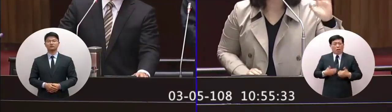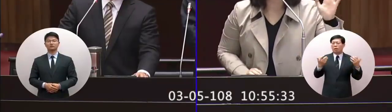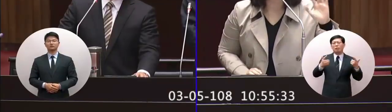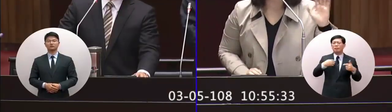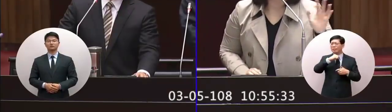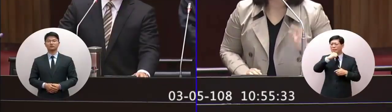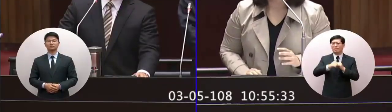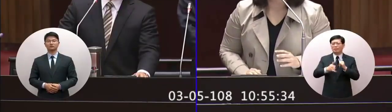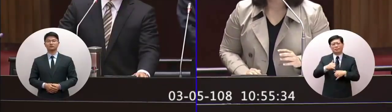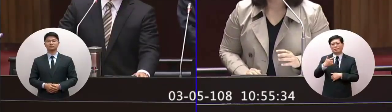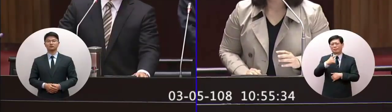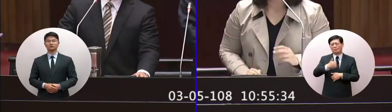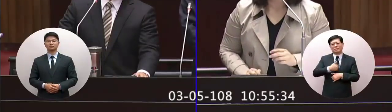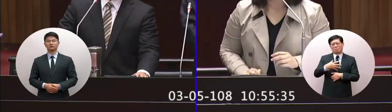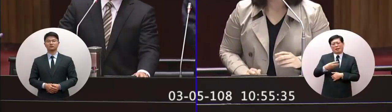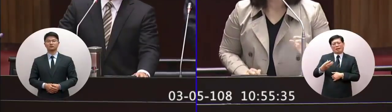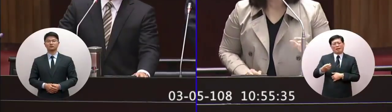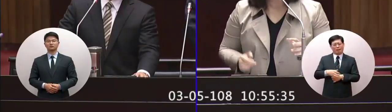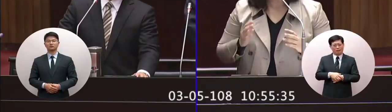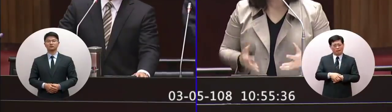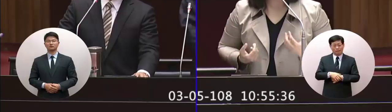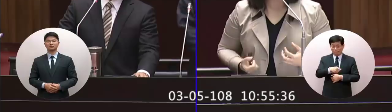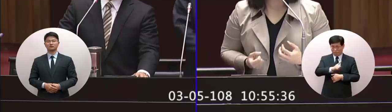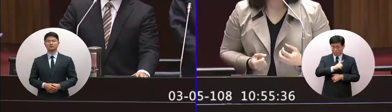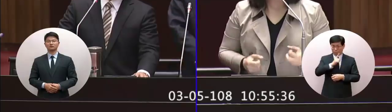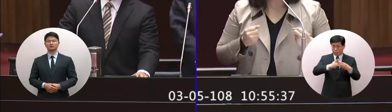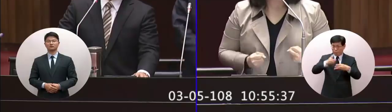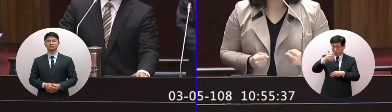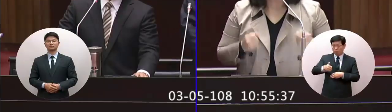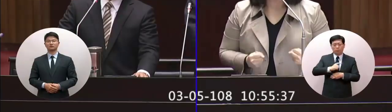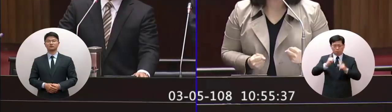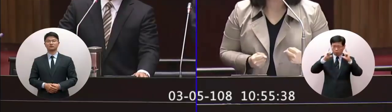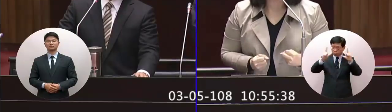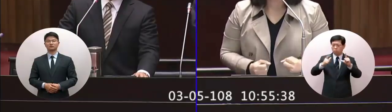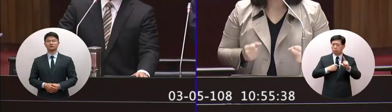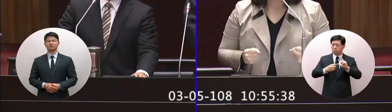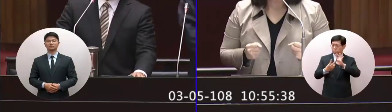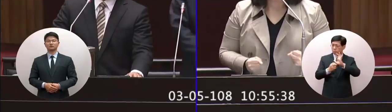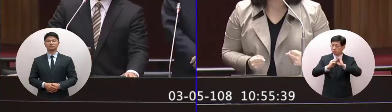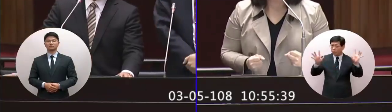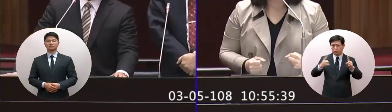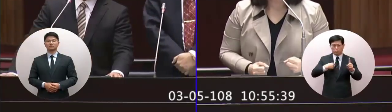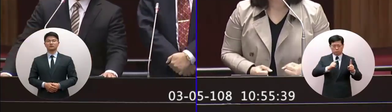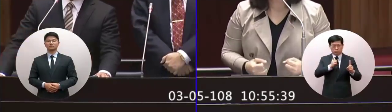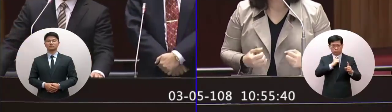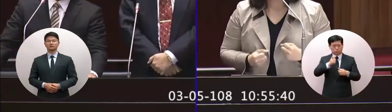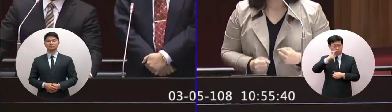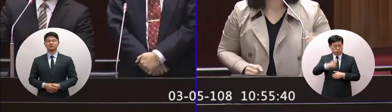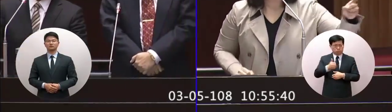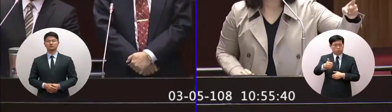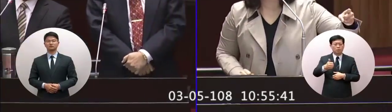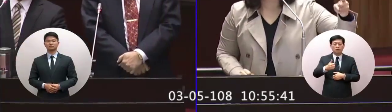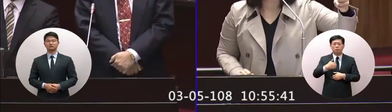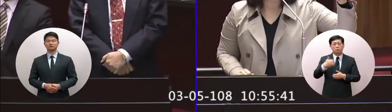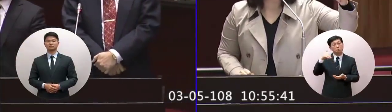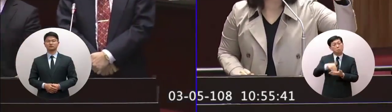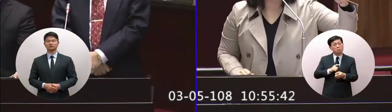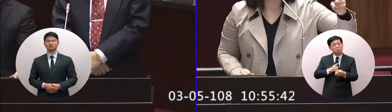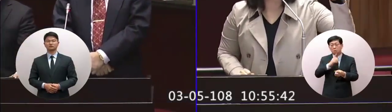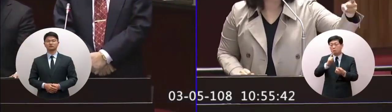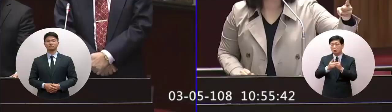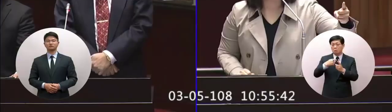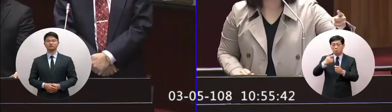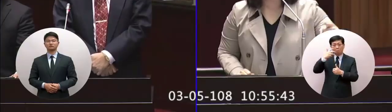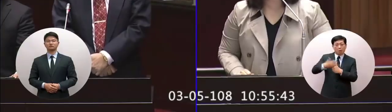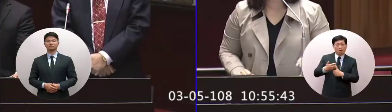讲，台湾人不是假瘦的啦，你知道吗？所以你身为一个主委，你没有站出来画虾，叫我们硬起来啊！结果到最后，我跟你讲哦，他就是要